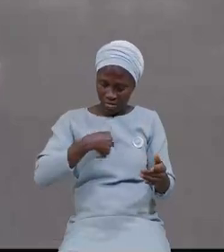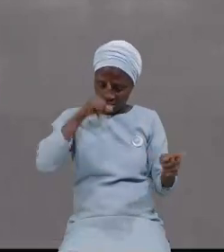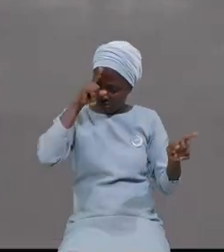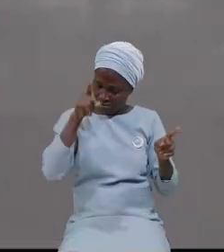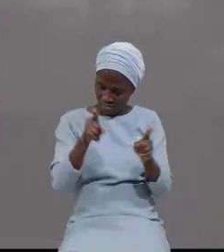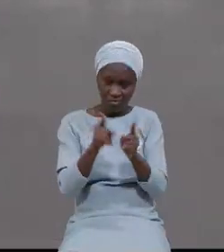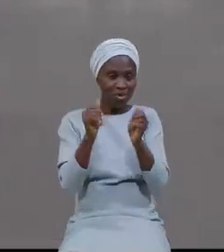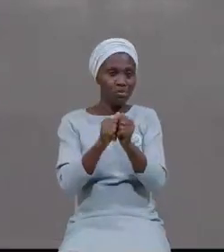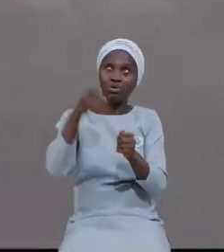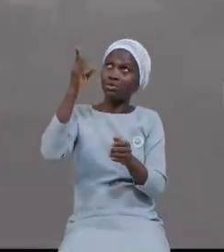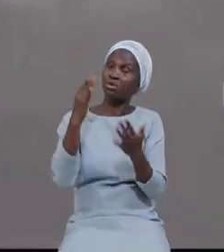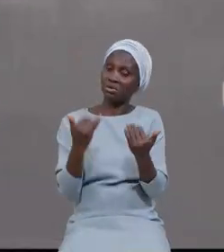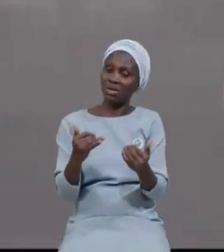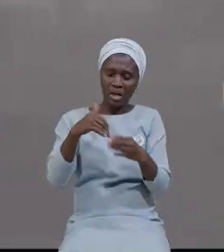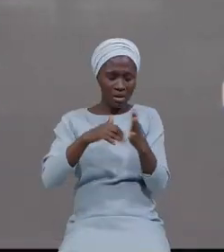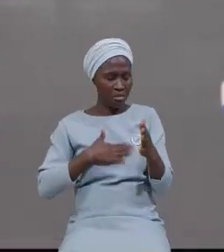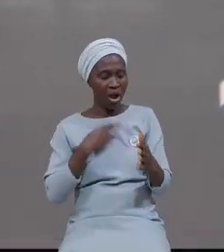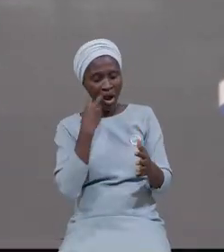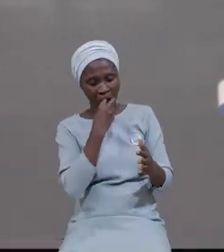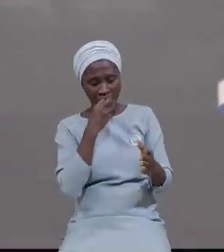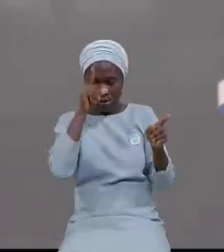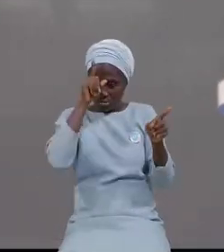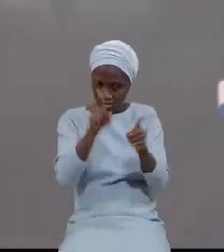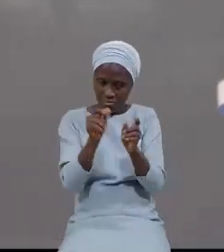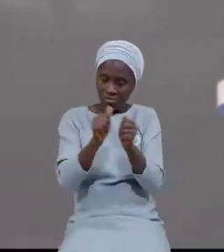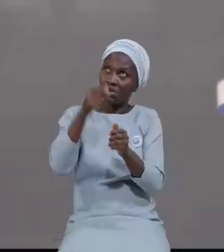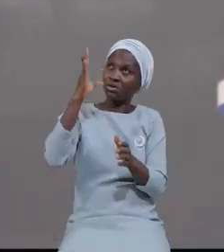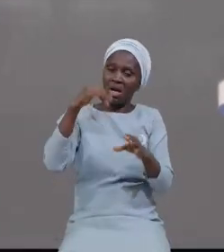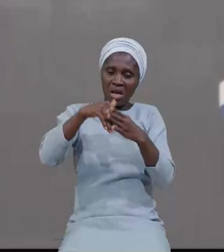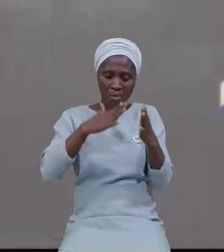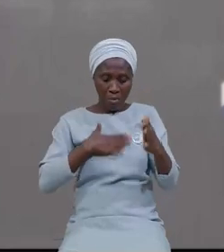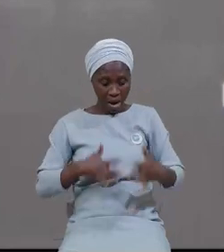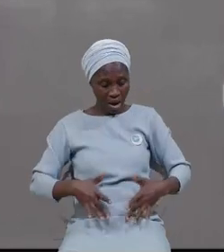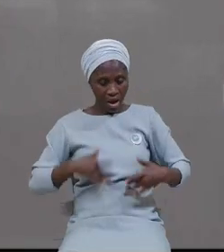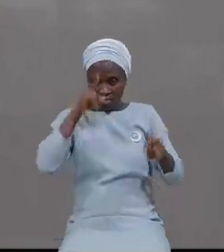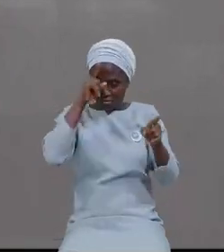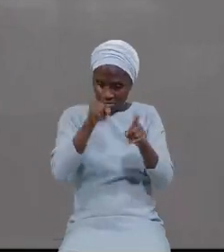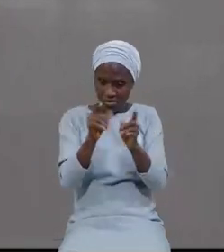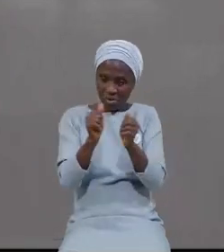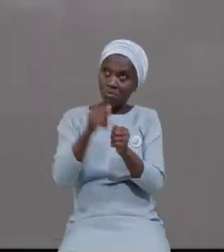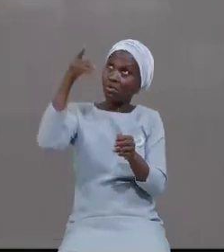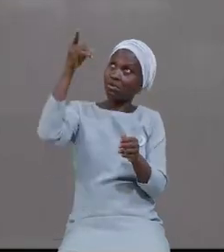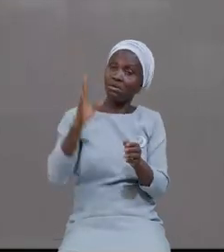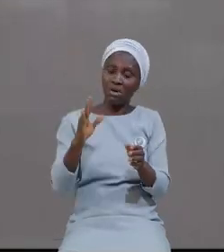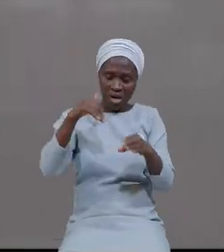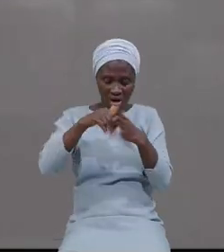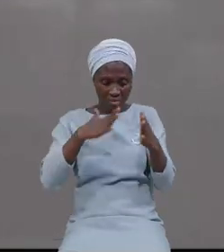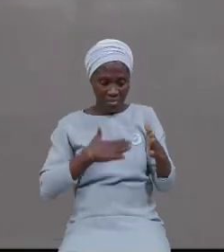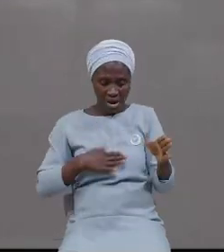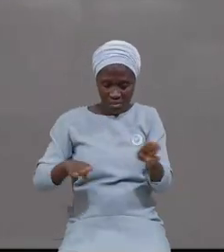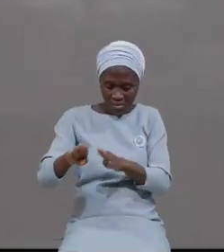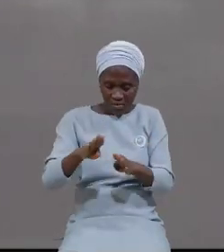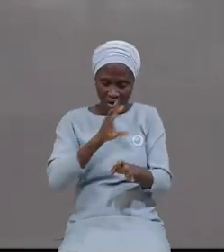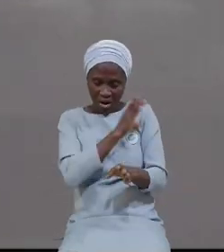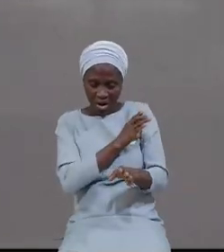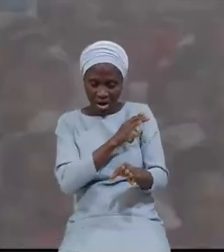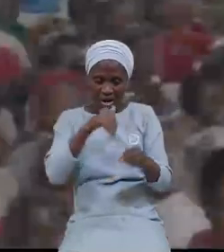accord avec Dieu maintenant dans mes dans mes paroles je suis en accord avec Dieu dans ma vie en accord avec Dieu dans